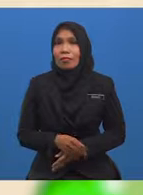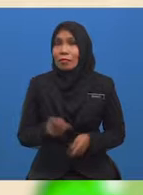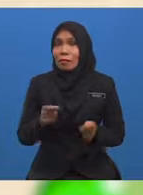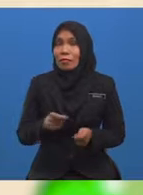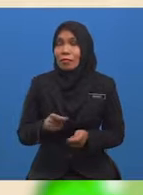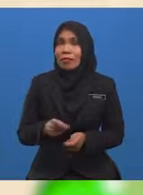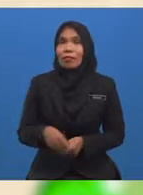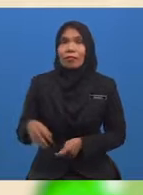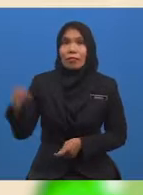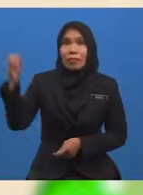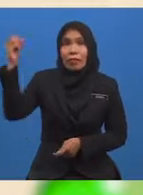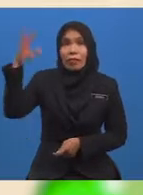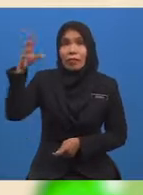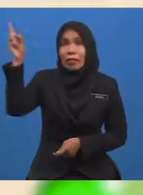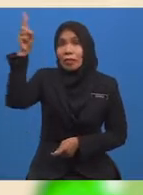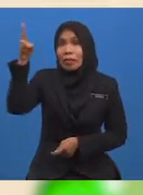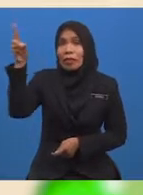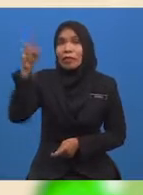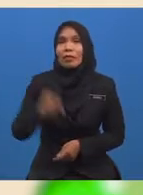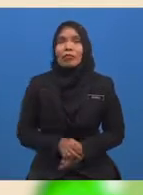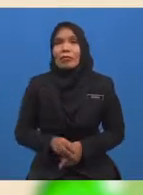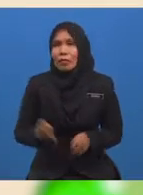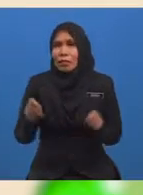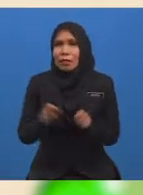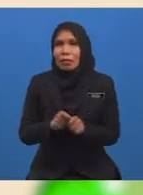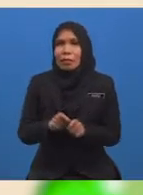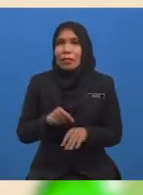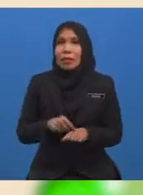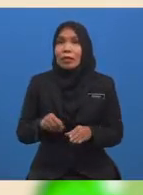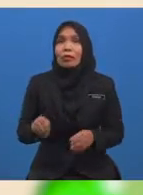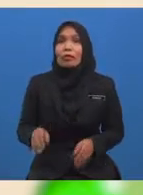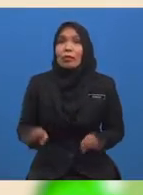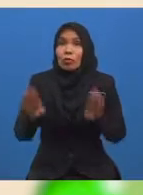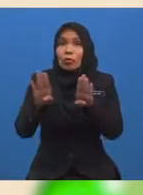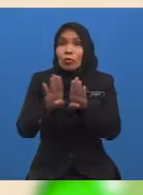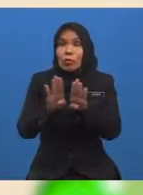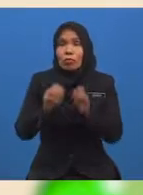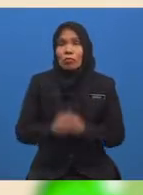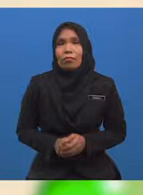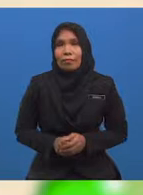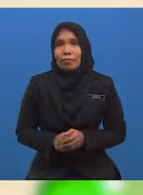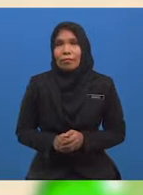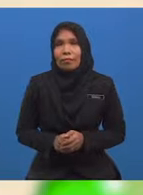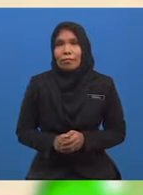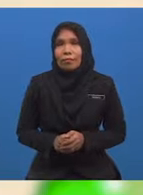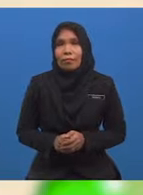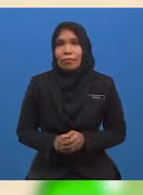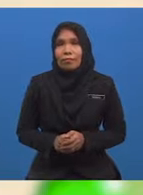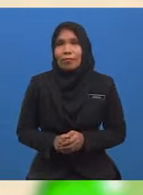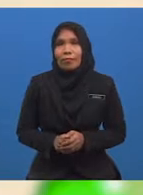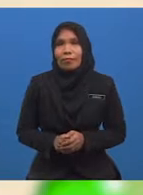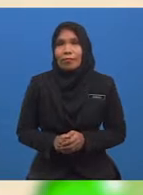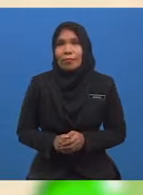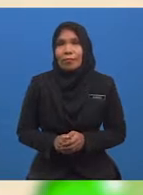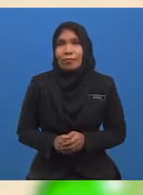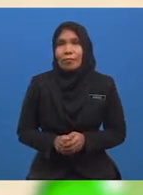tetapi ditutup menggunakan plastik agar udara tidak dapat masuk.